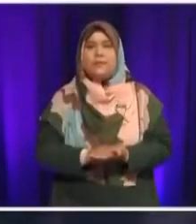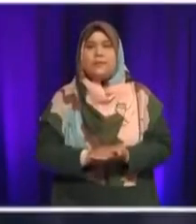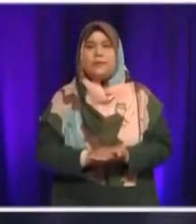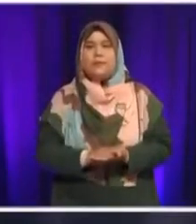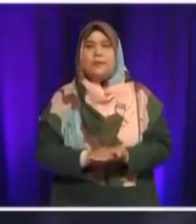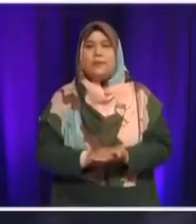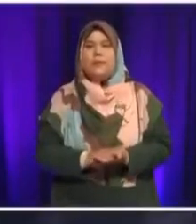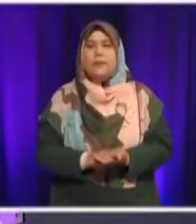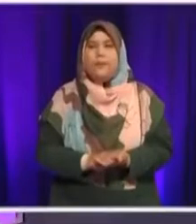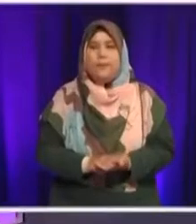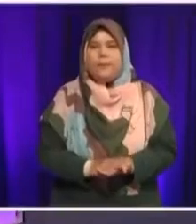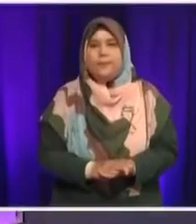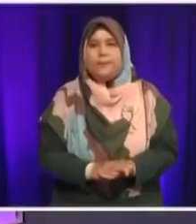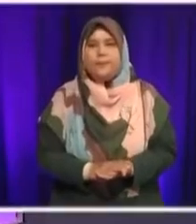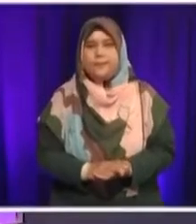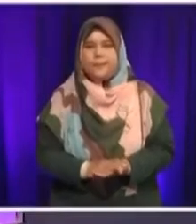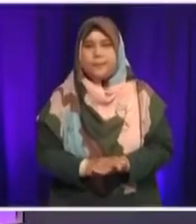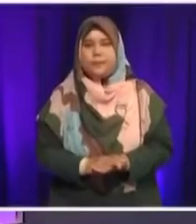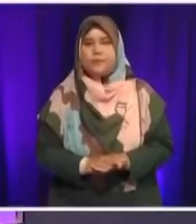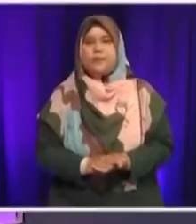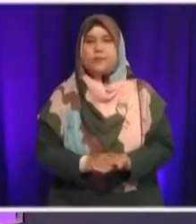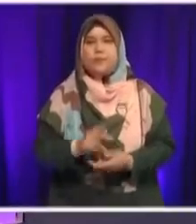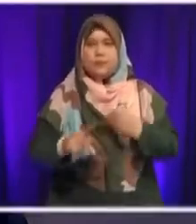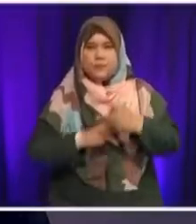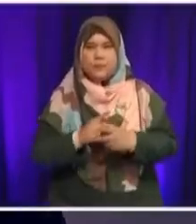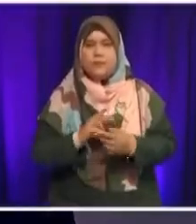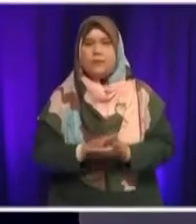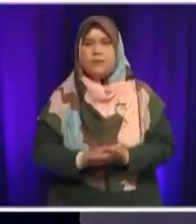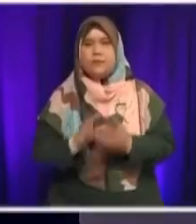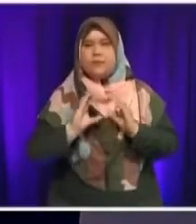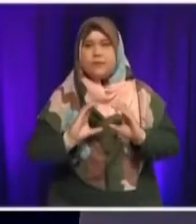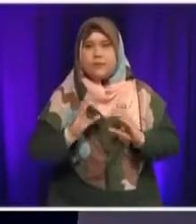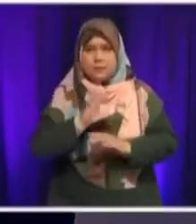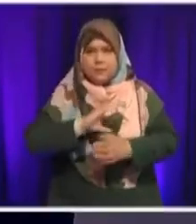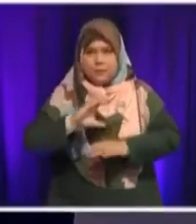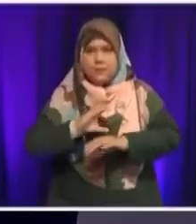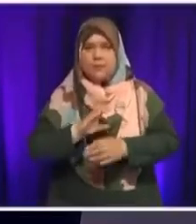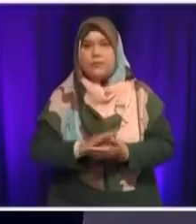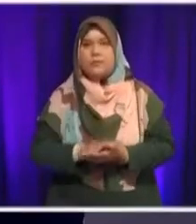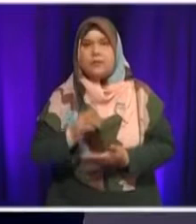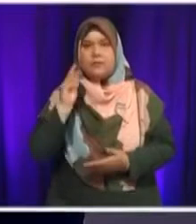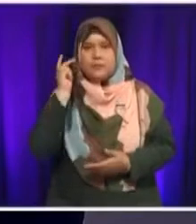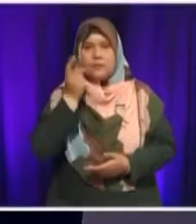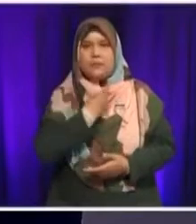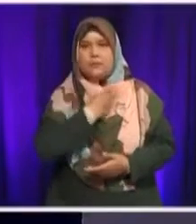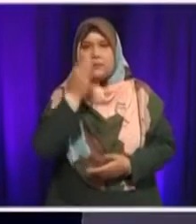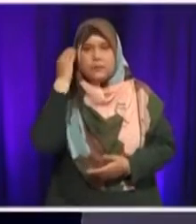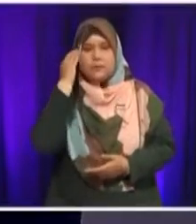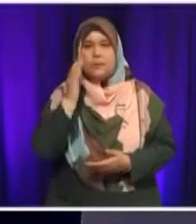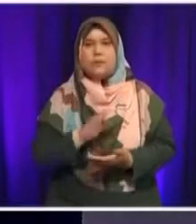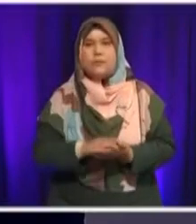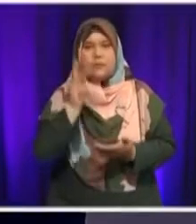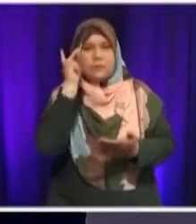dalam memproses acuan Ivan kita mestilah mengetahui bahwa kita mesti tahu dan